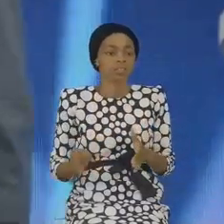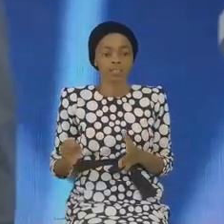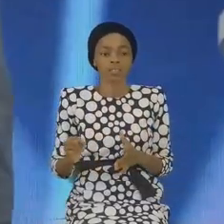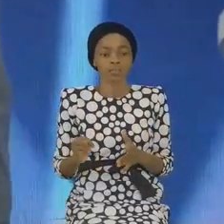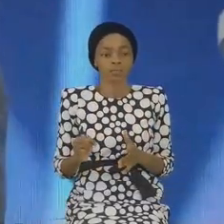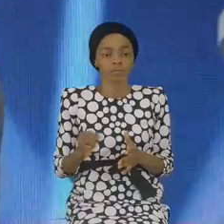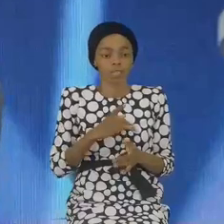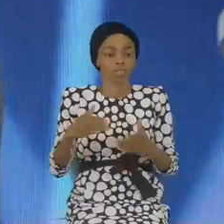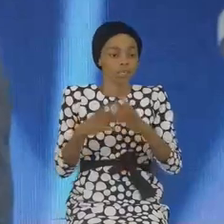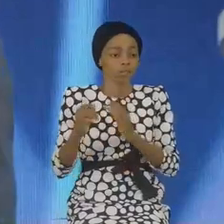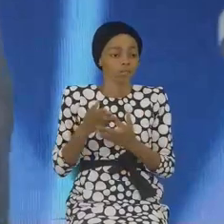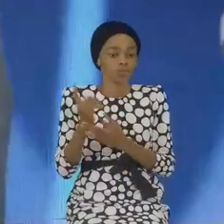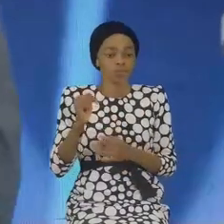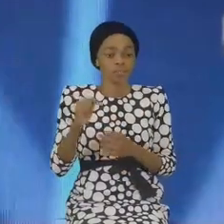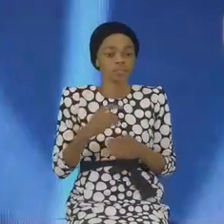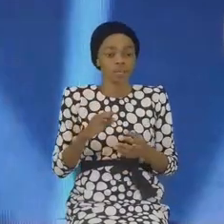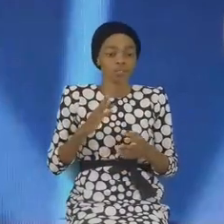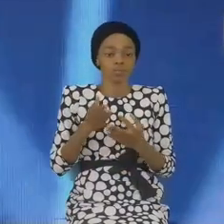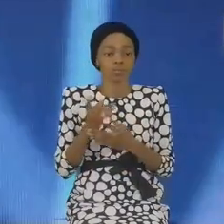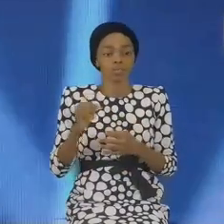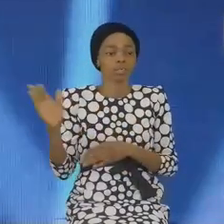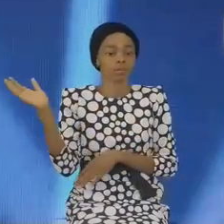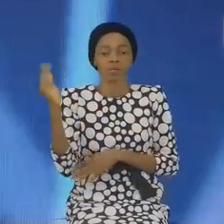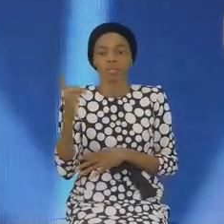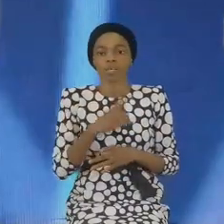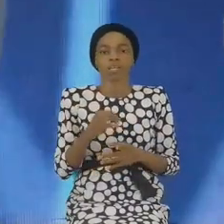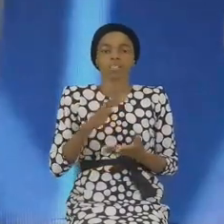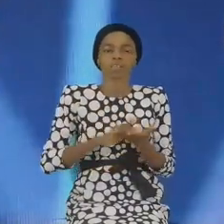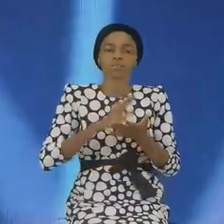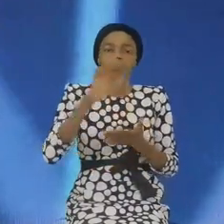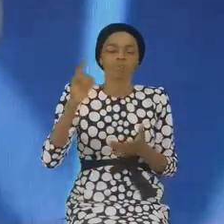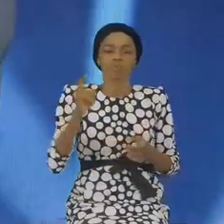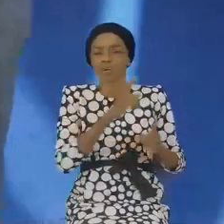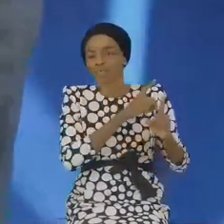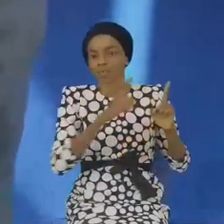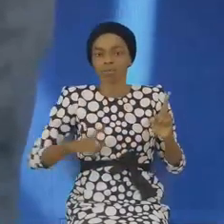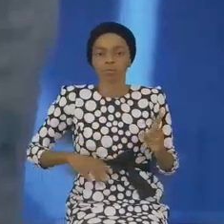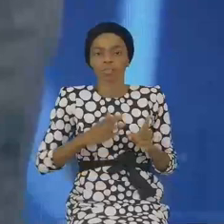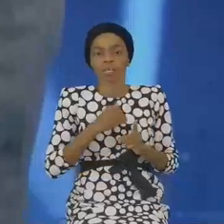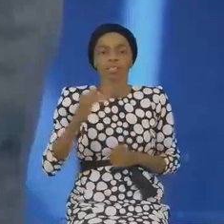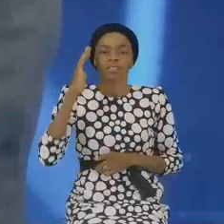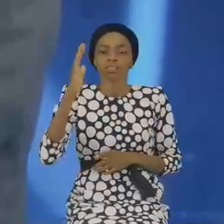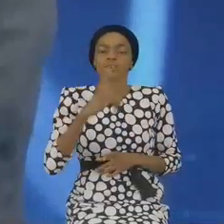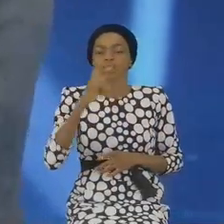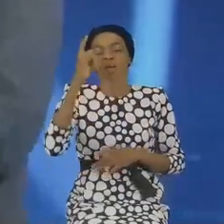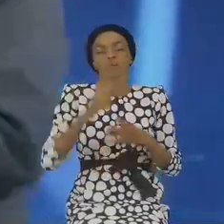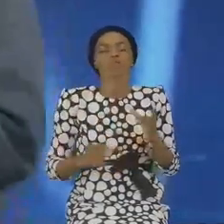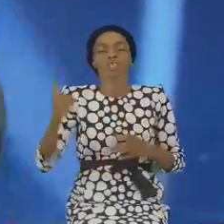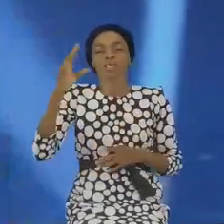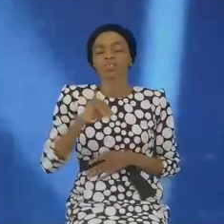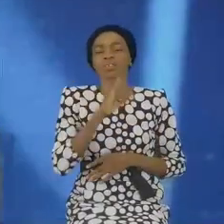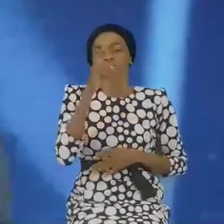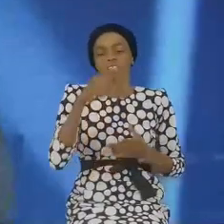bon. Ils ont glorifié Dieu, c'est bon. Ils ont témoigné, c'est bon. Ils ont dit, oh, quel Dieu, servons-nous. C'est un Dieu